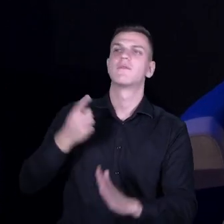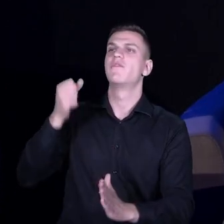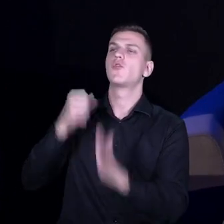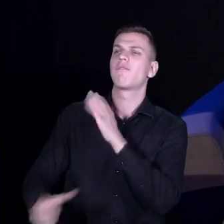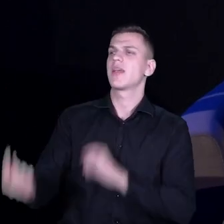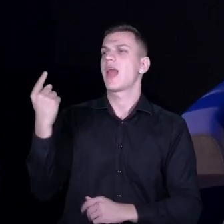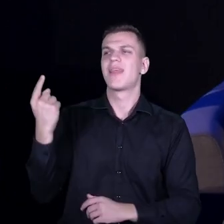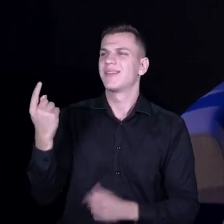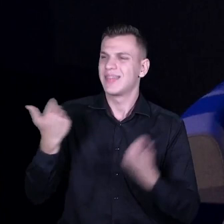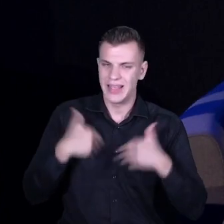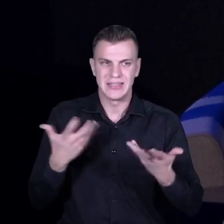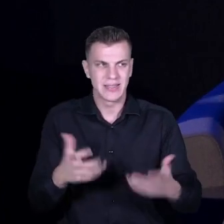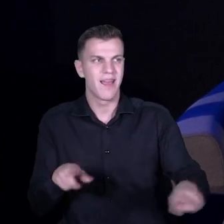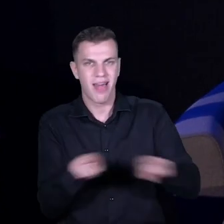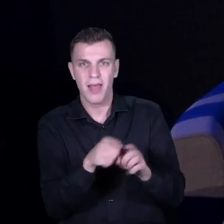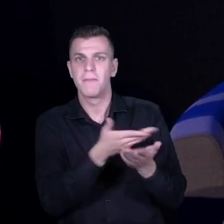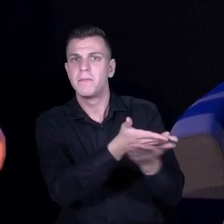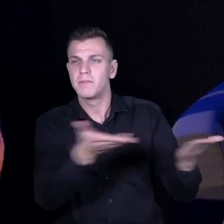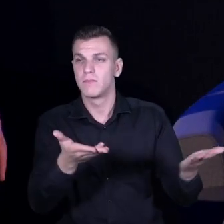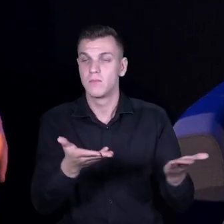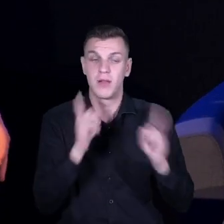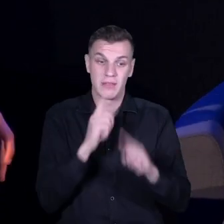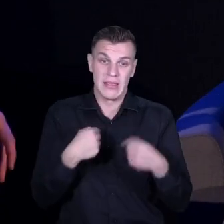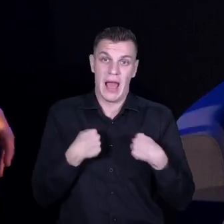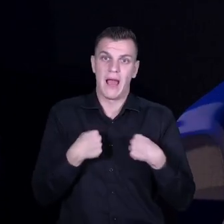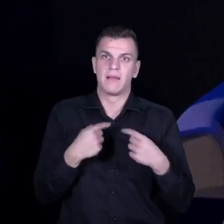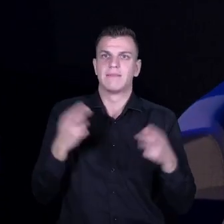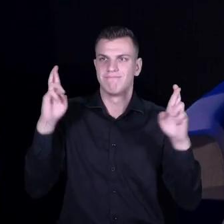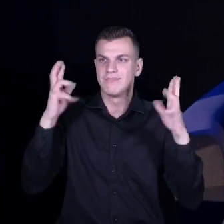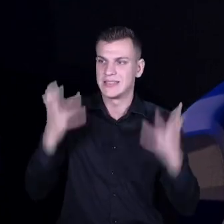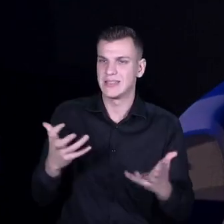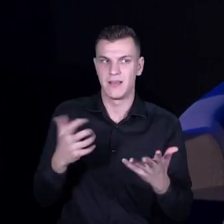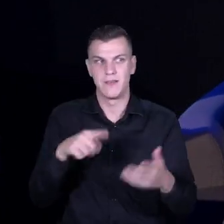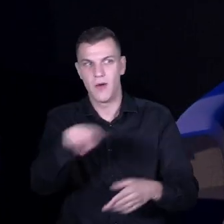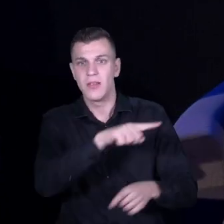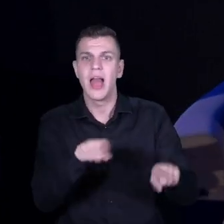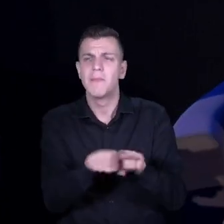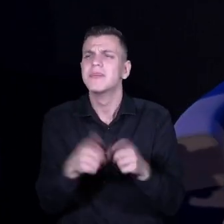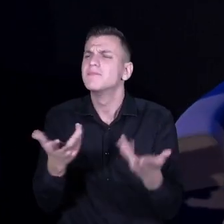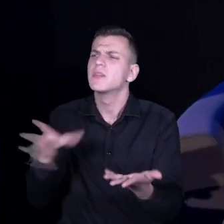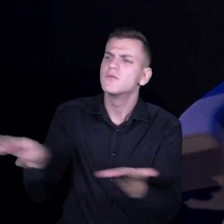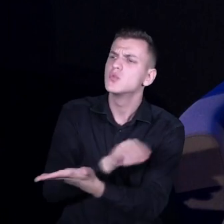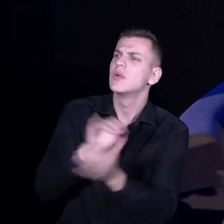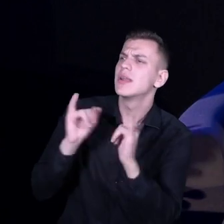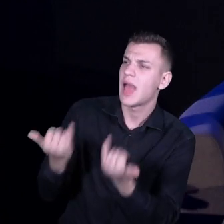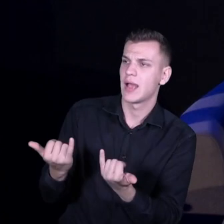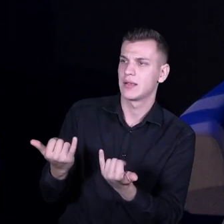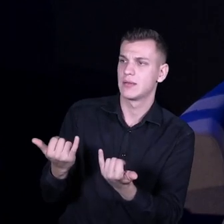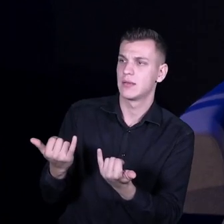życzył jako osoba, która też zajmuje się edukacją. Jasne, żeby stała się